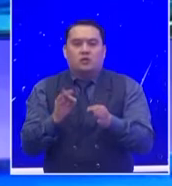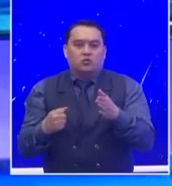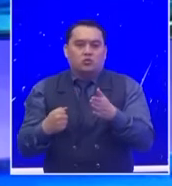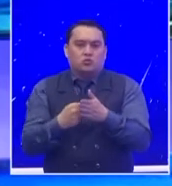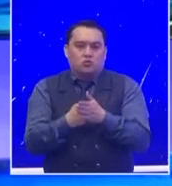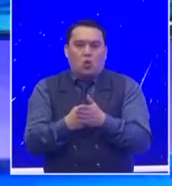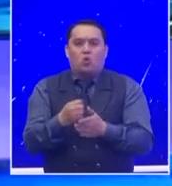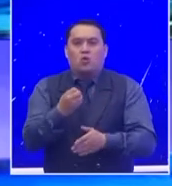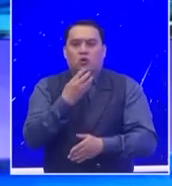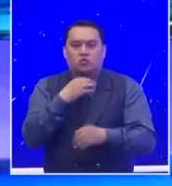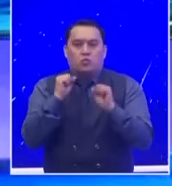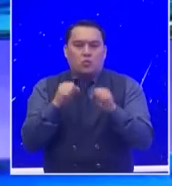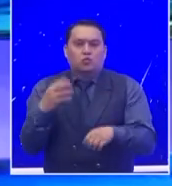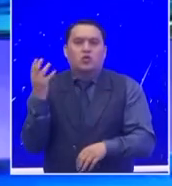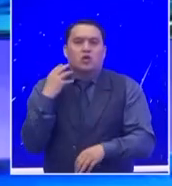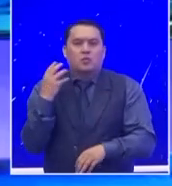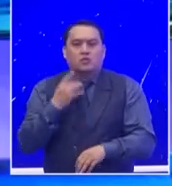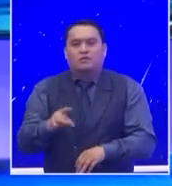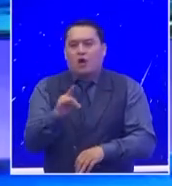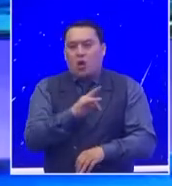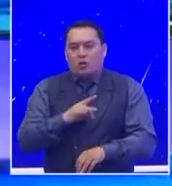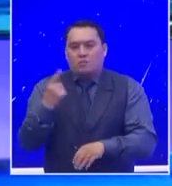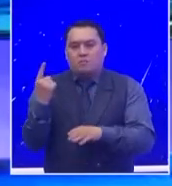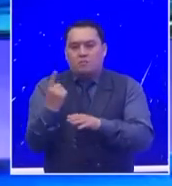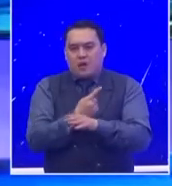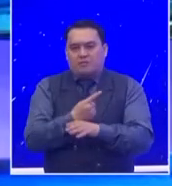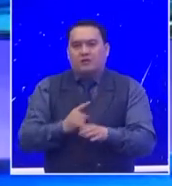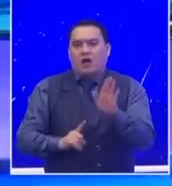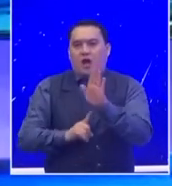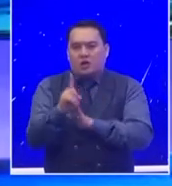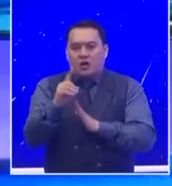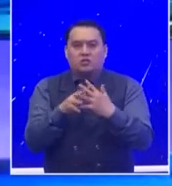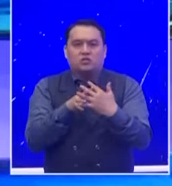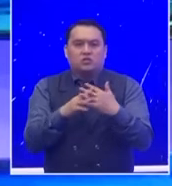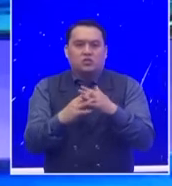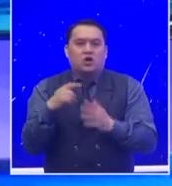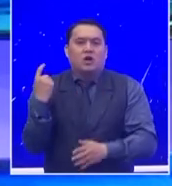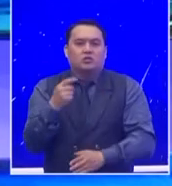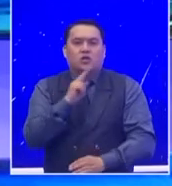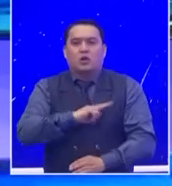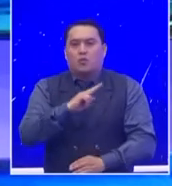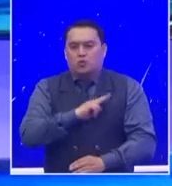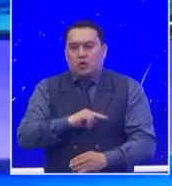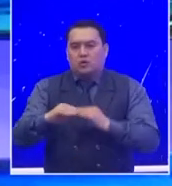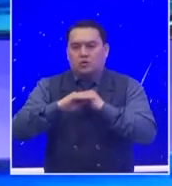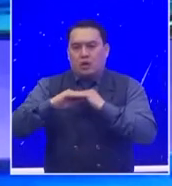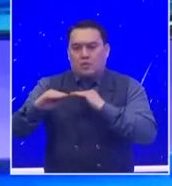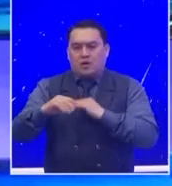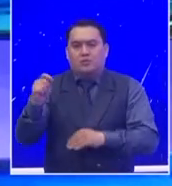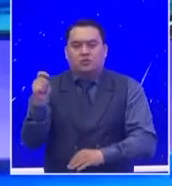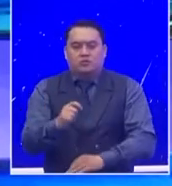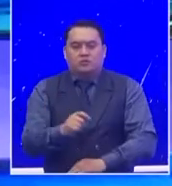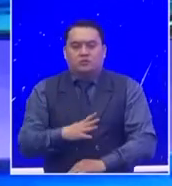достигла достаточных значений. Хозяйства Кирблакского района одними из первых в регионе начали сельскохозяйственные работы. На